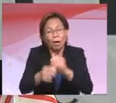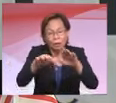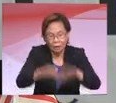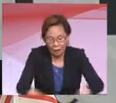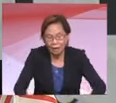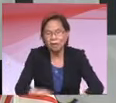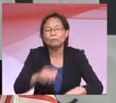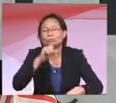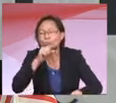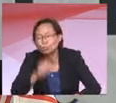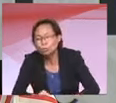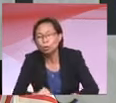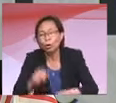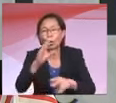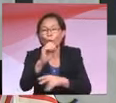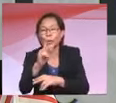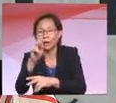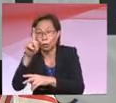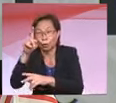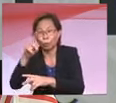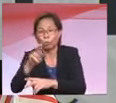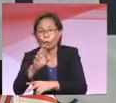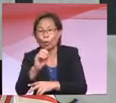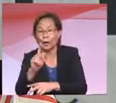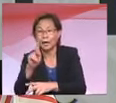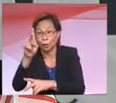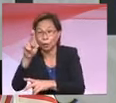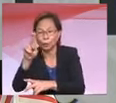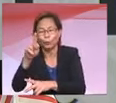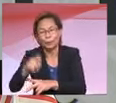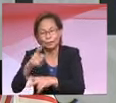orang kurang upaya perlu dilindungi. Manakala